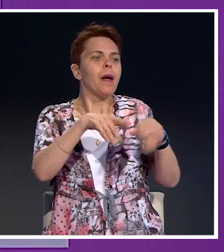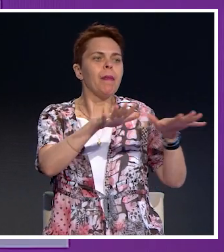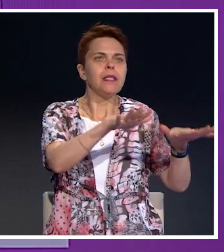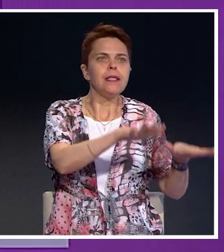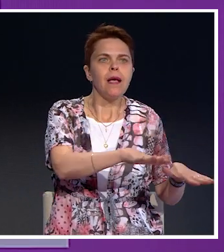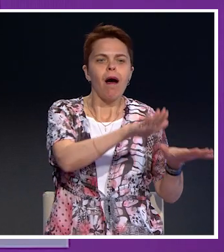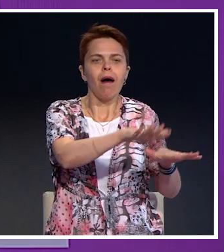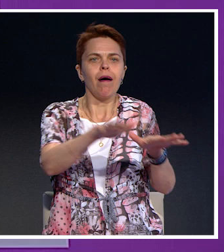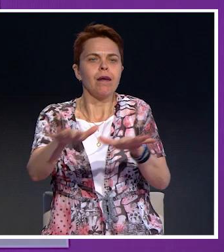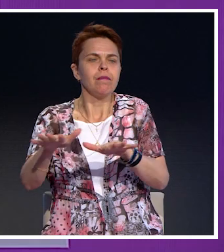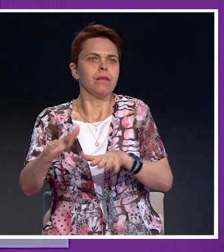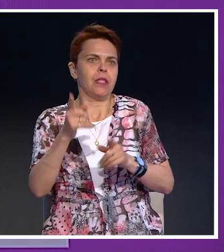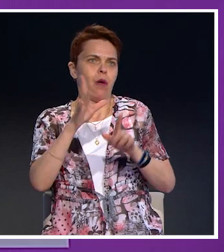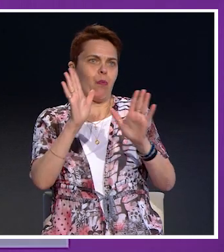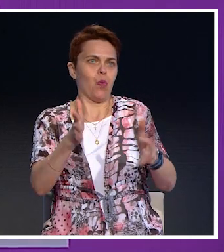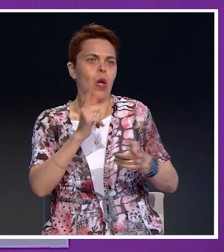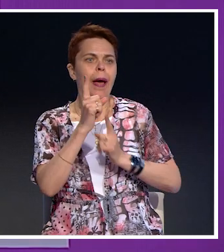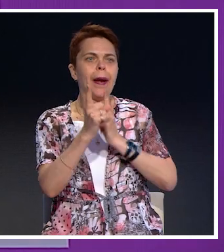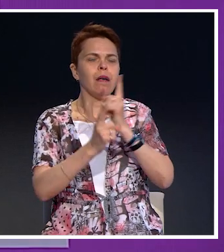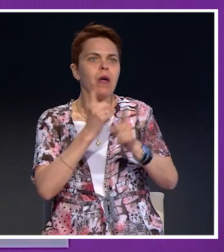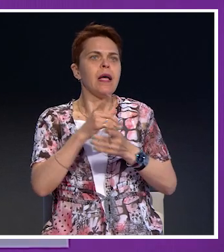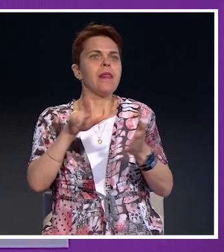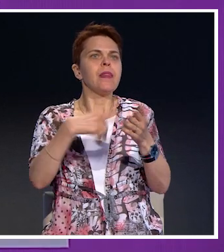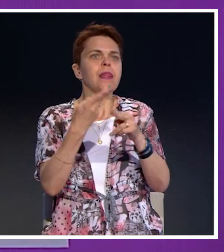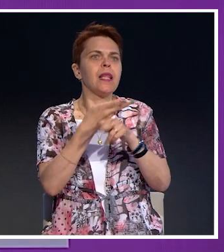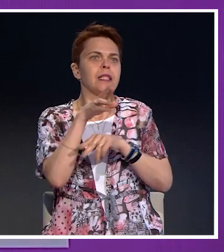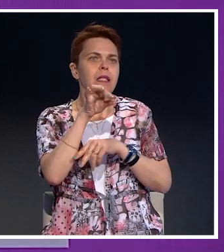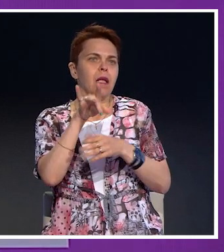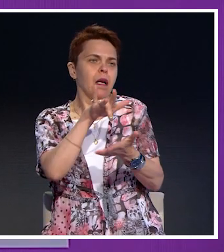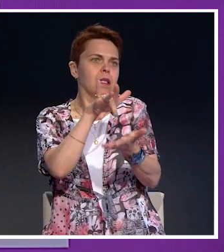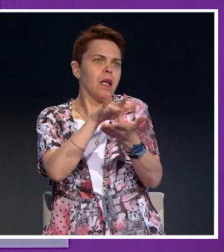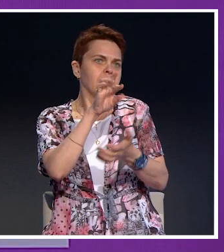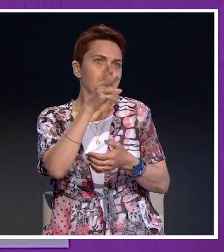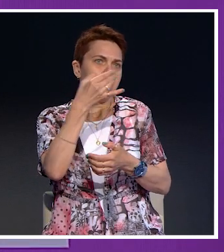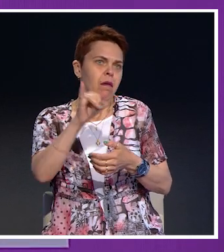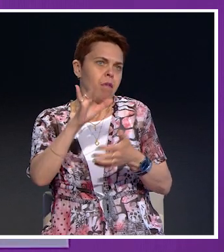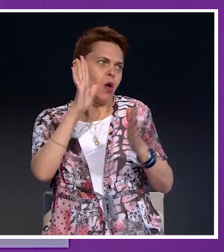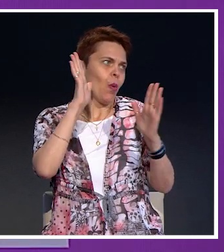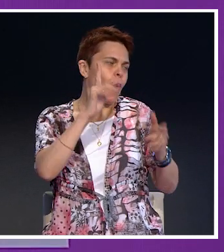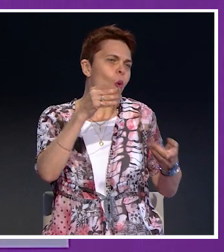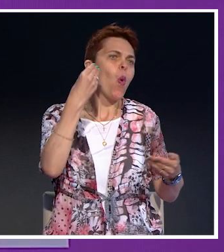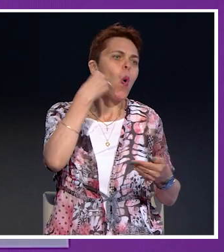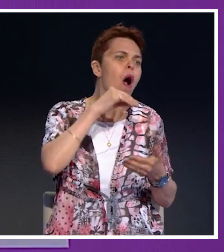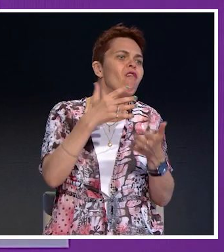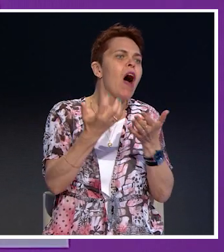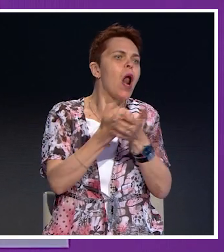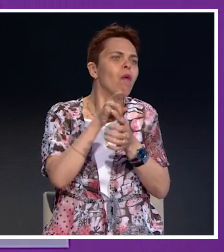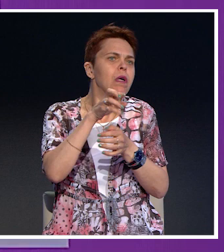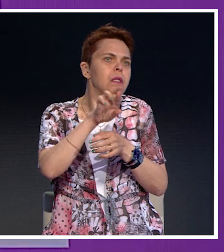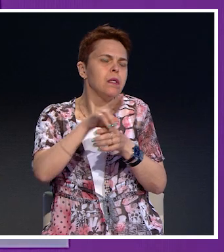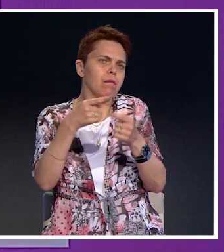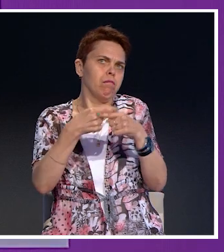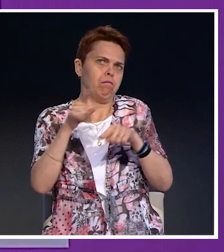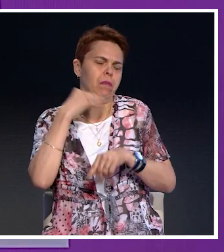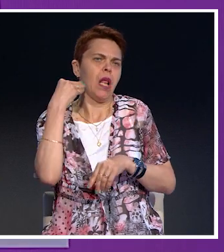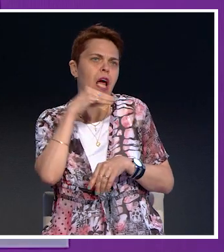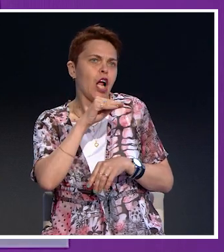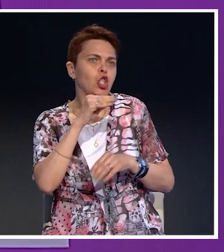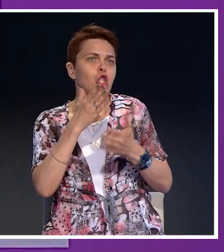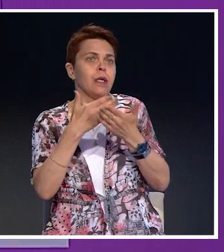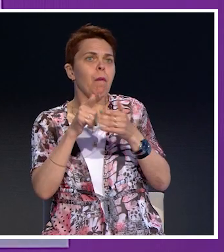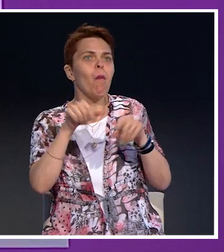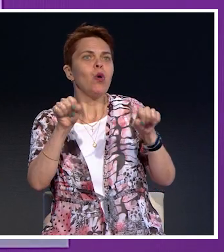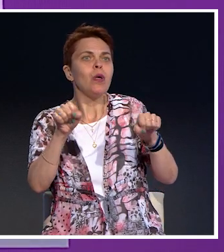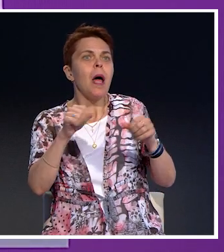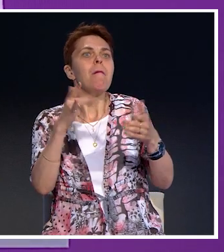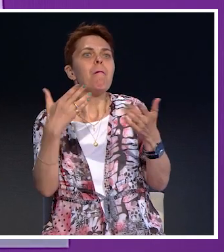місцях, враховуючи зараз реформу децентралізації, будуть ухвалюватися місцеві бюджети та найважливіші рішення,